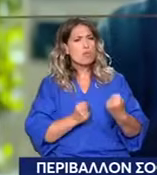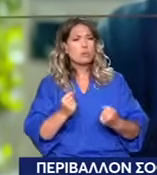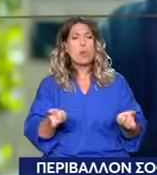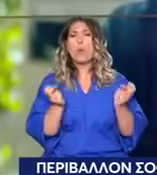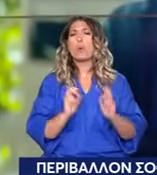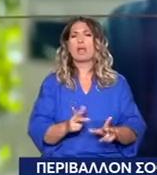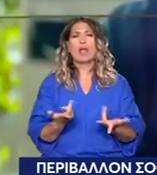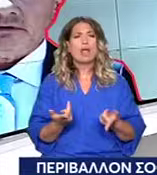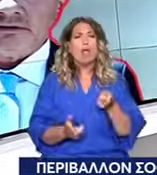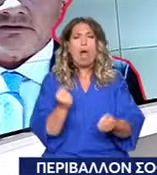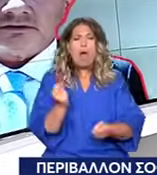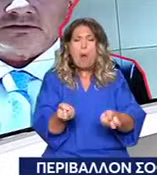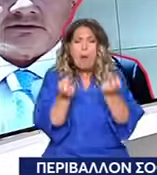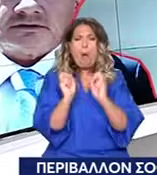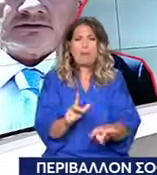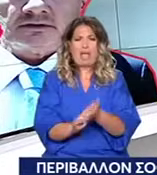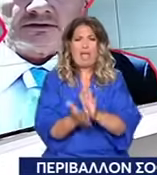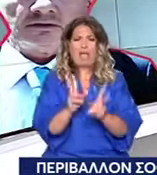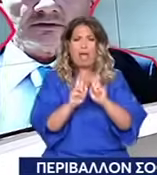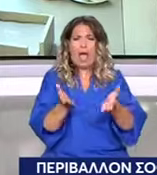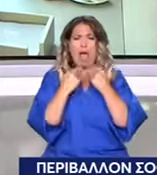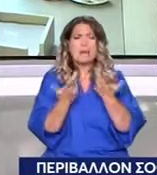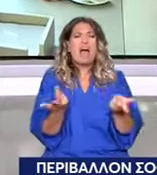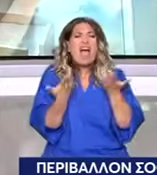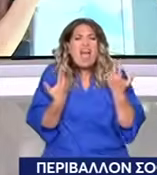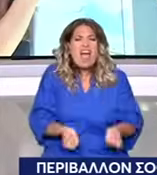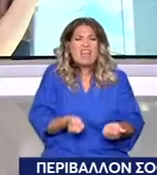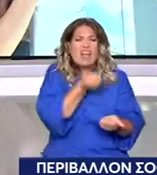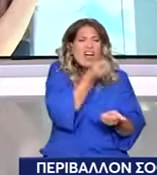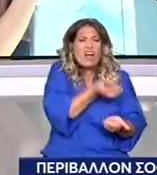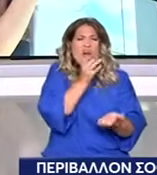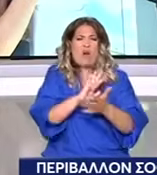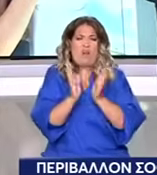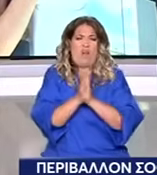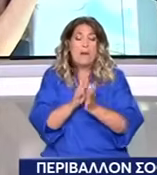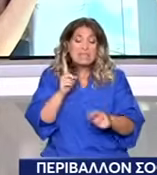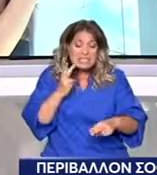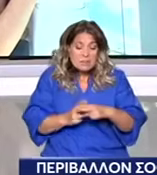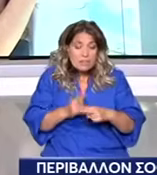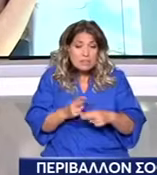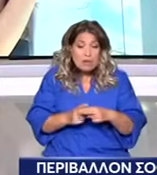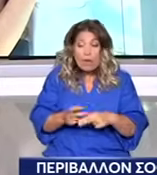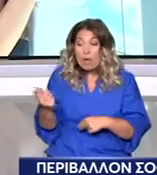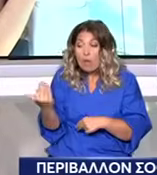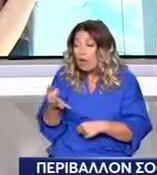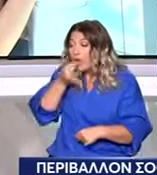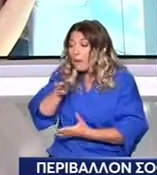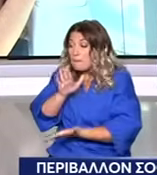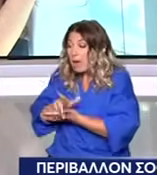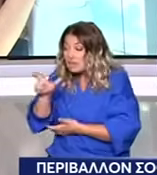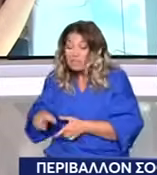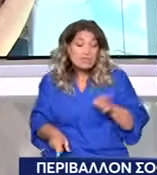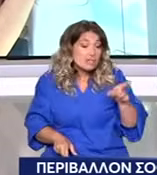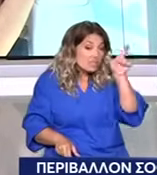λέω είχαμε καθομολογία. Πάμε λίγο και στον κύριο Παπαδόπουλο, γιατί έχουμε και άλλα αρκετά να ακούσετε. Κύριε Παπαδόπουλε, τι λέτε για όσα μέχρι τώρα έχουν ακουστεί?